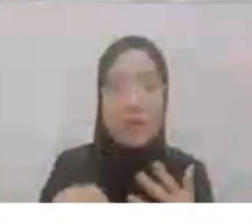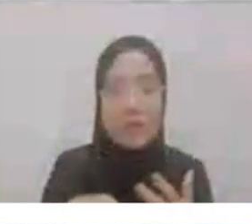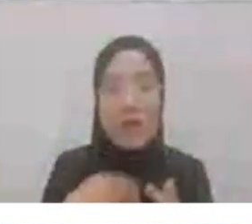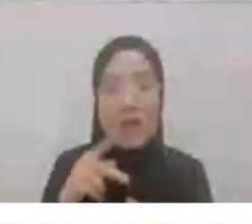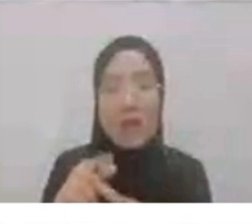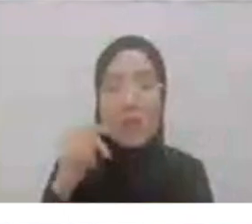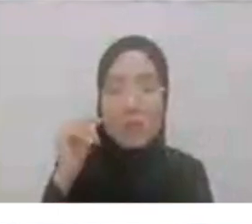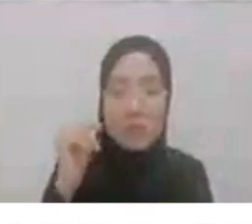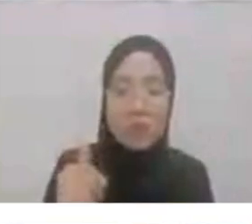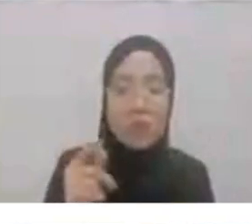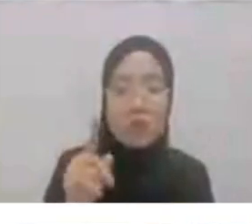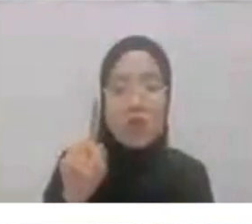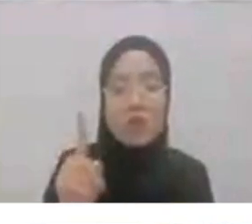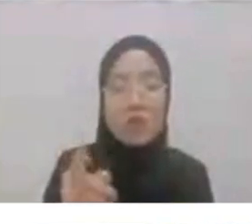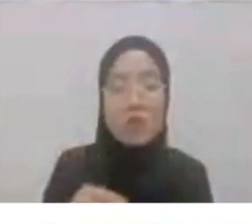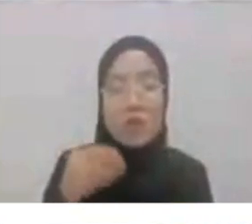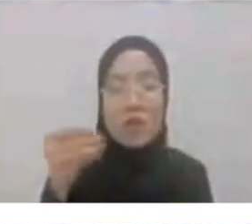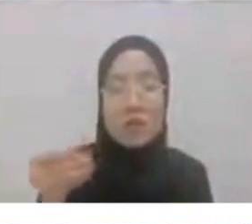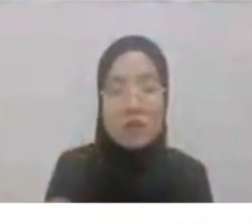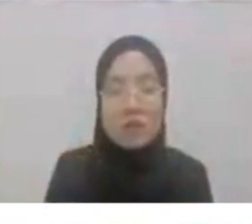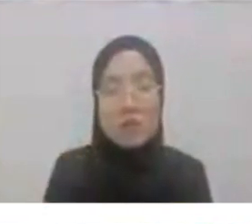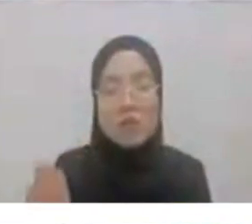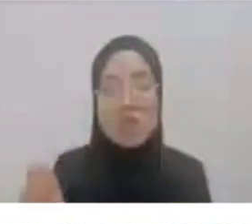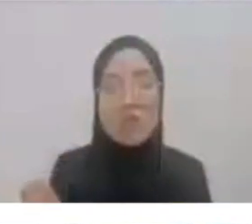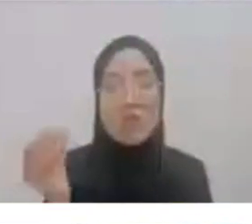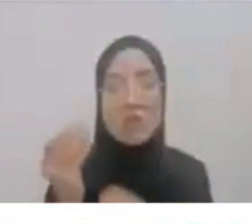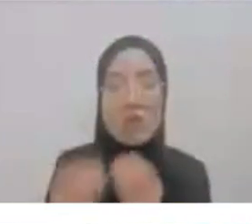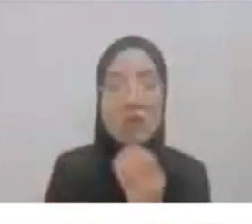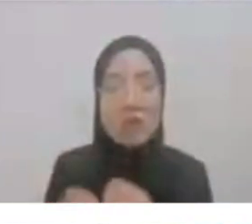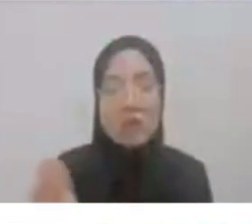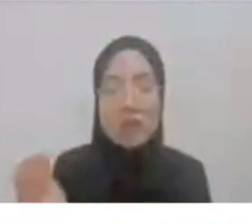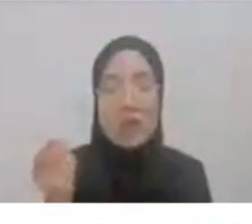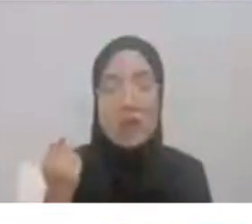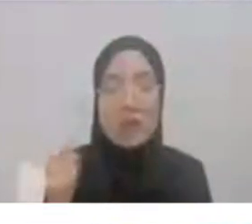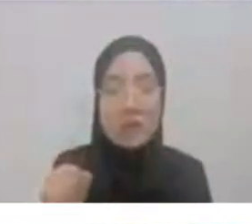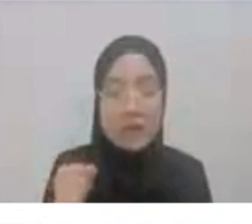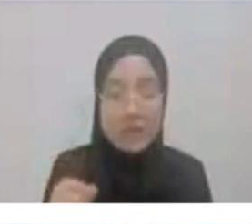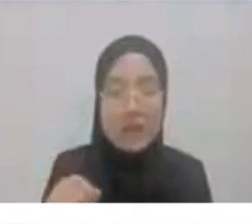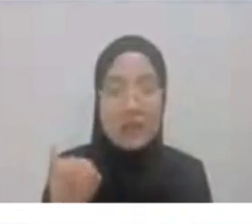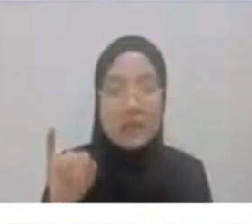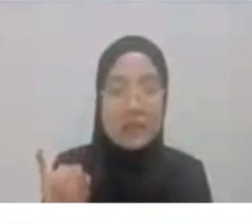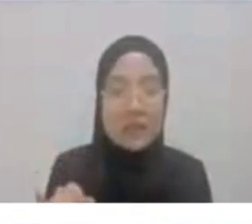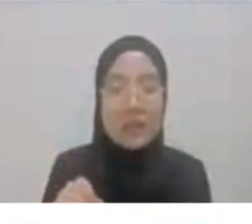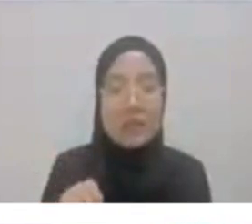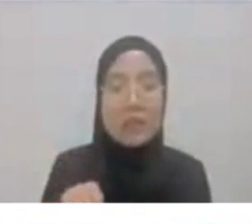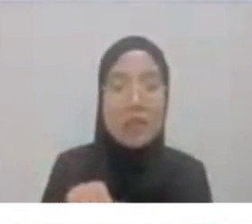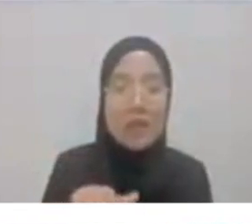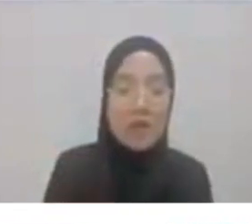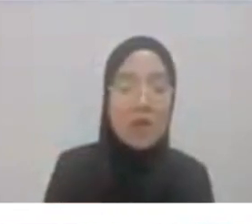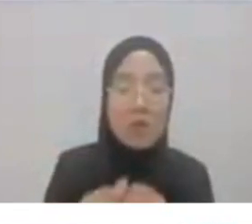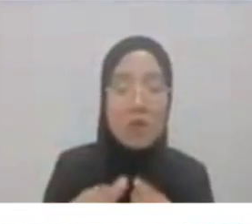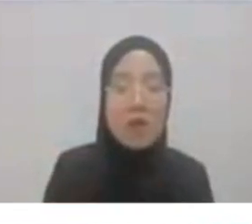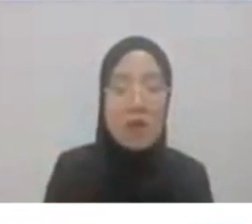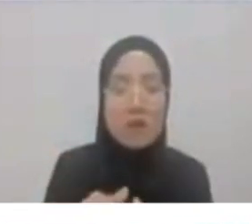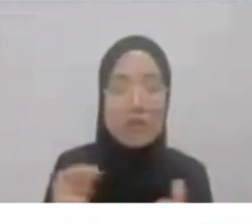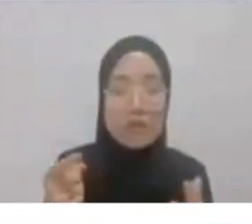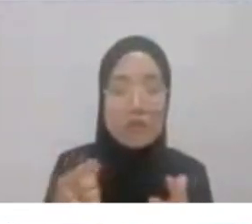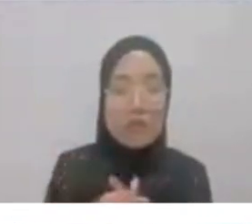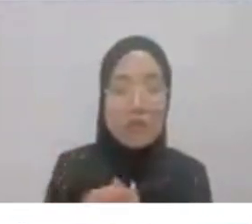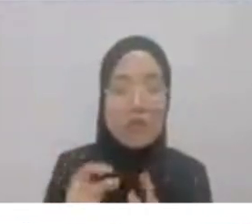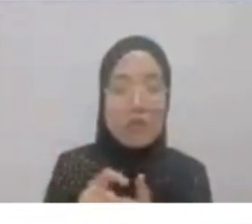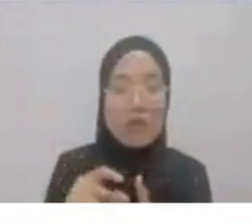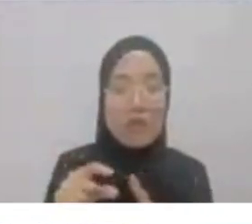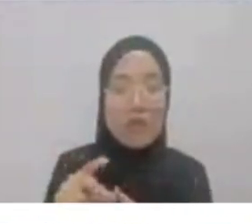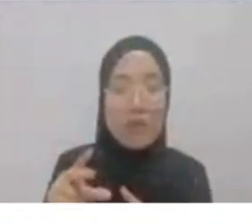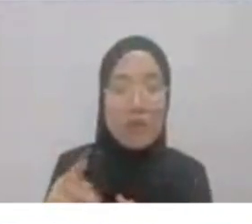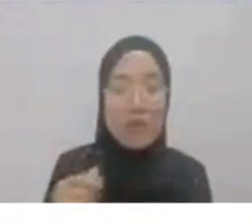satu Surat Suara untuk pemilih pilihan presiden dan wakil presiden kuat non hal demikian tidak berpengaruh dengan perolan suara untuk pengisian anggota DPR RI dapil